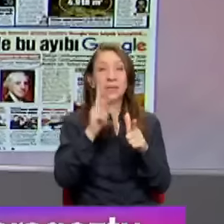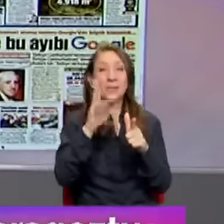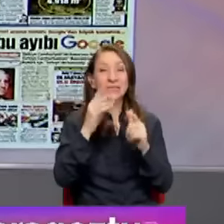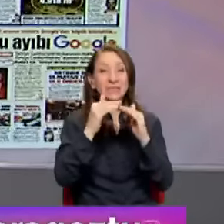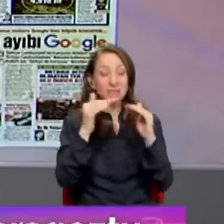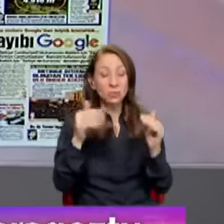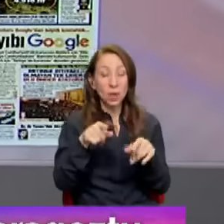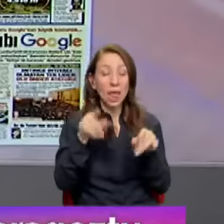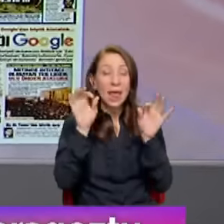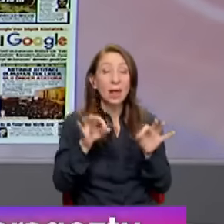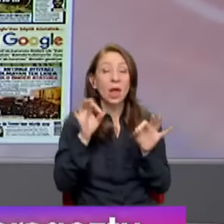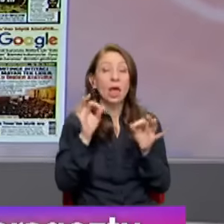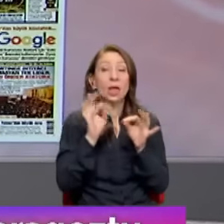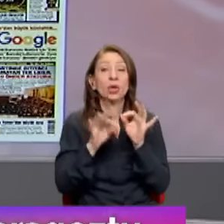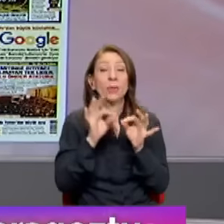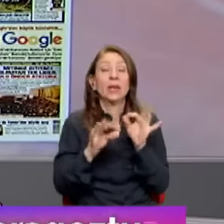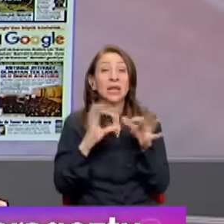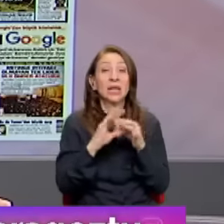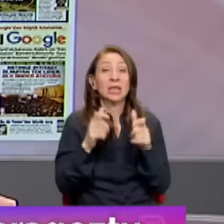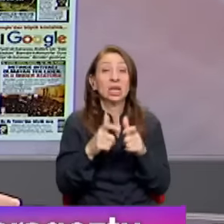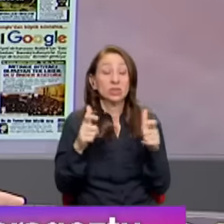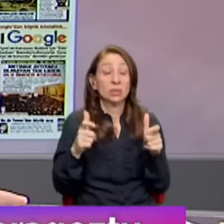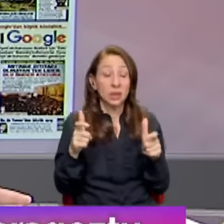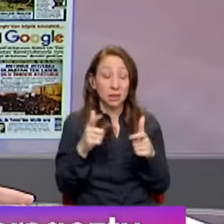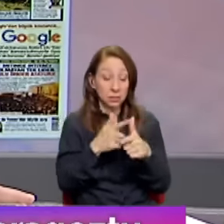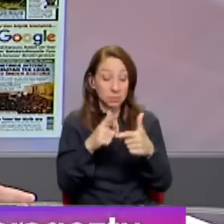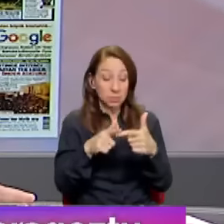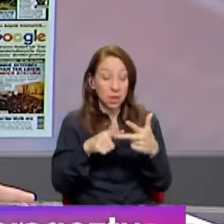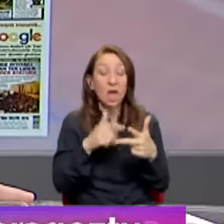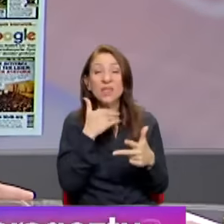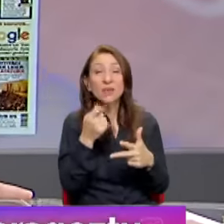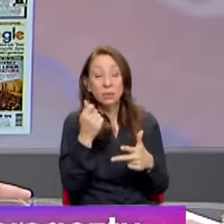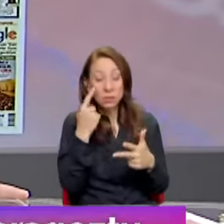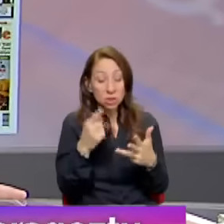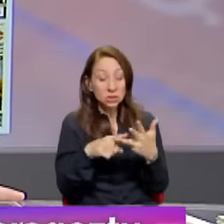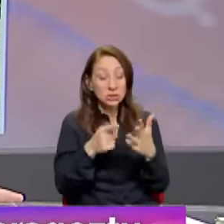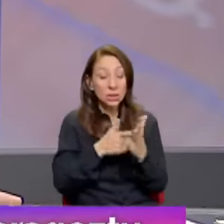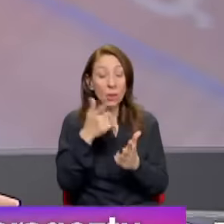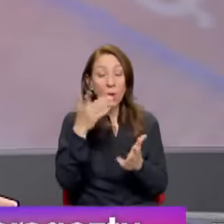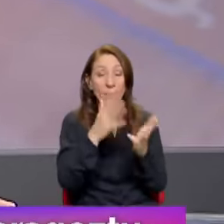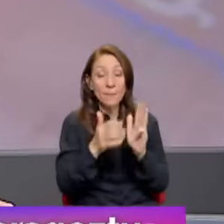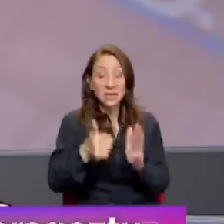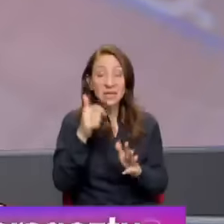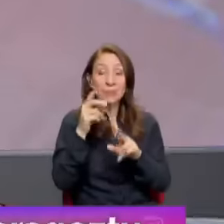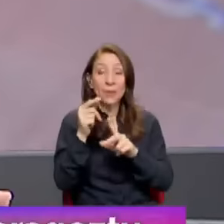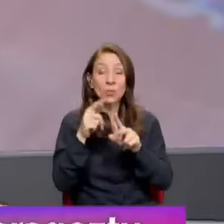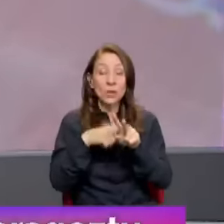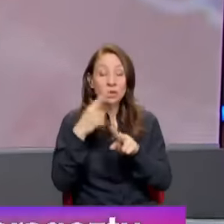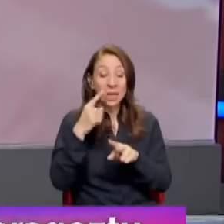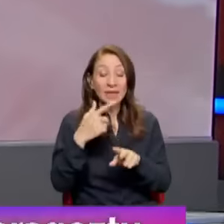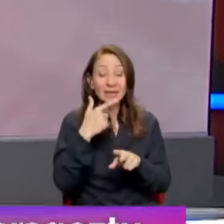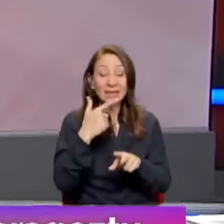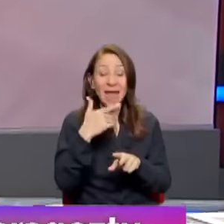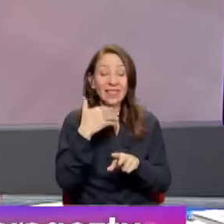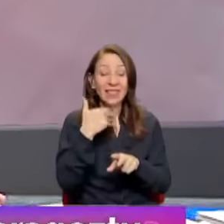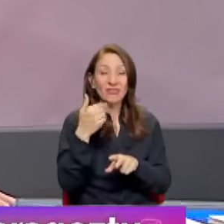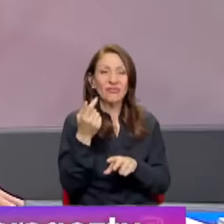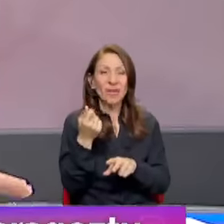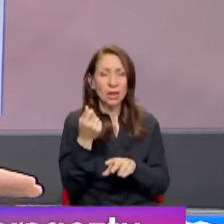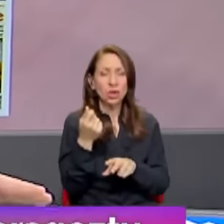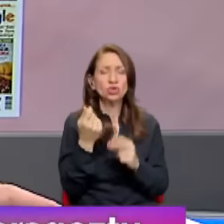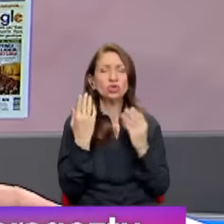bugünün önemli ekonomiye dair önemli gelişmeleri et fiyatlarına bakacağız tarım ve orman Bakanı İbrahim Yumaklı göre kırmızı et